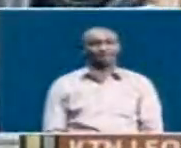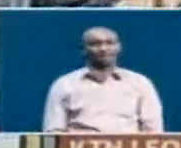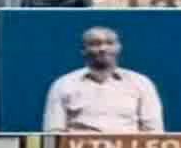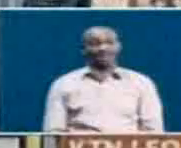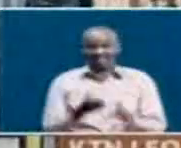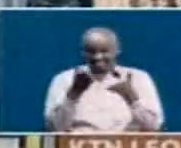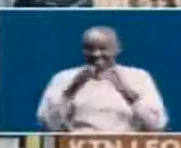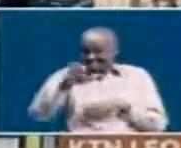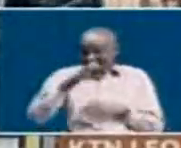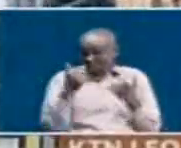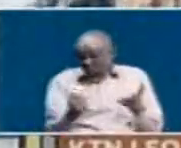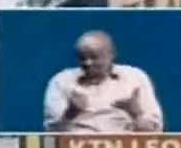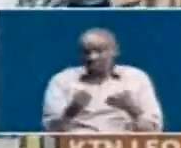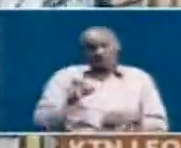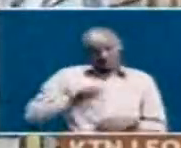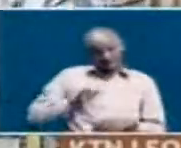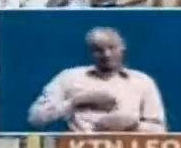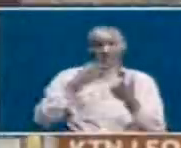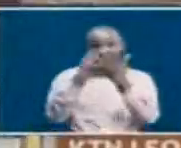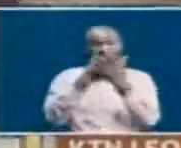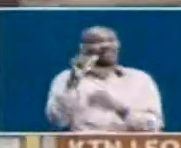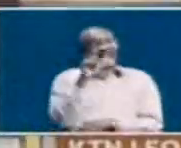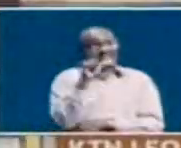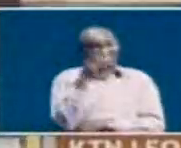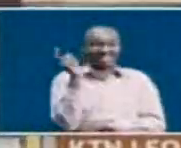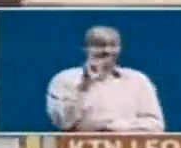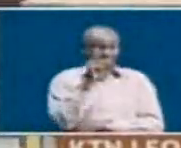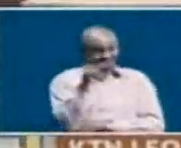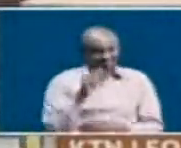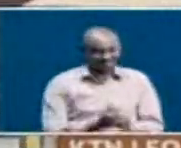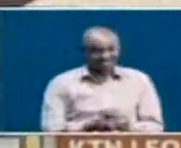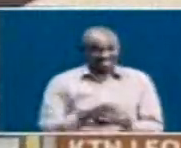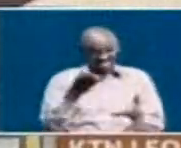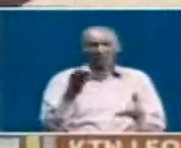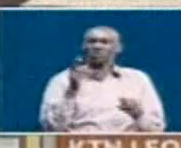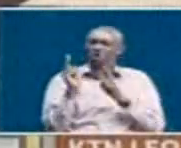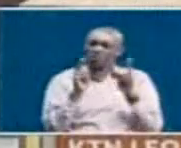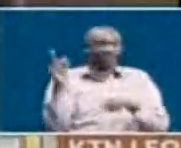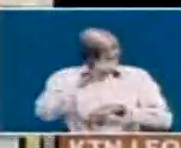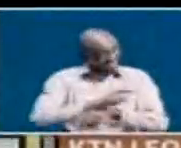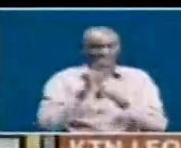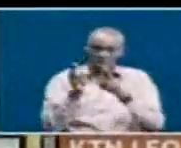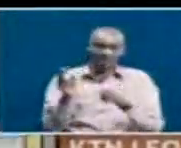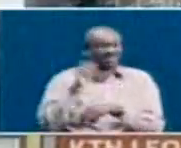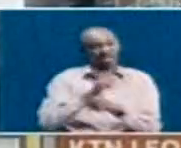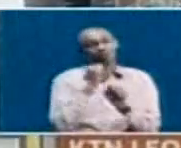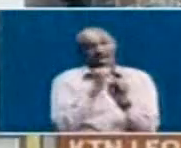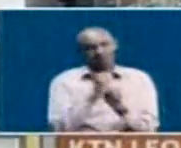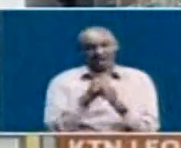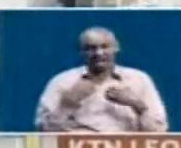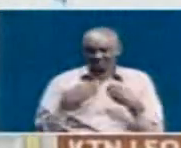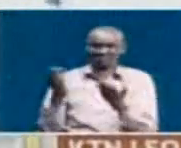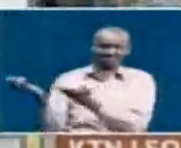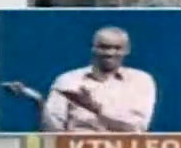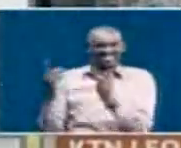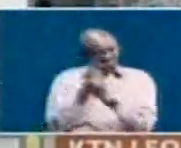Ni katika gereza la wanawake la Lang'ata hapa Nairobi. Sawa na siku nyingine, shughuli za kawaida zinaendelea huku kila